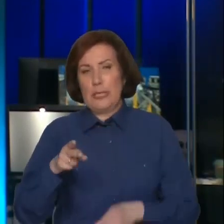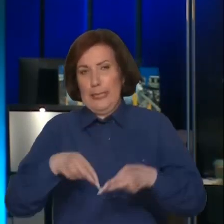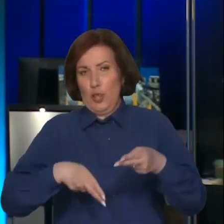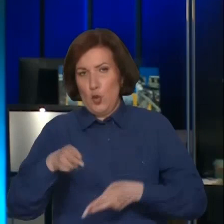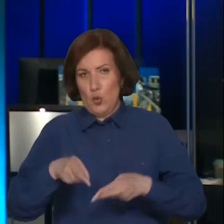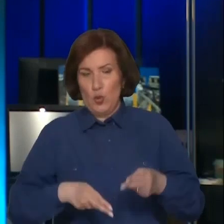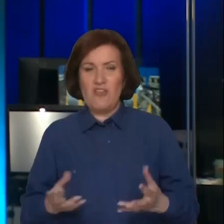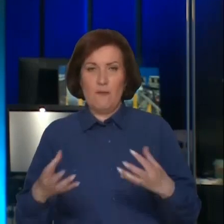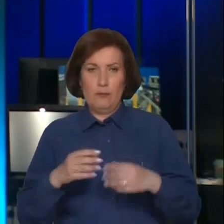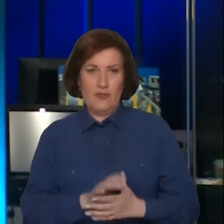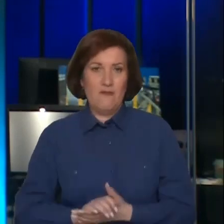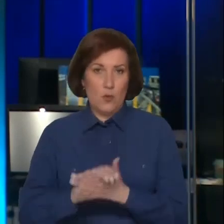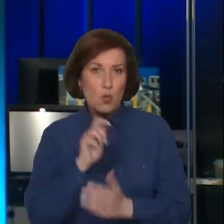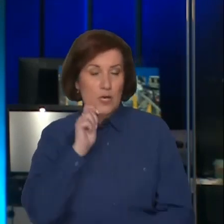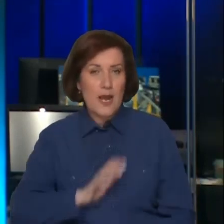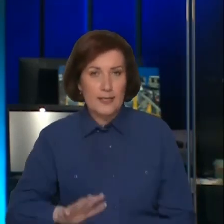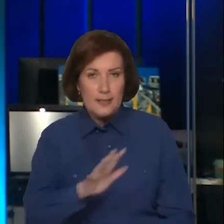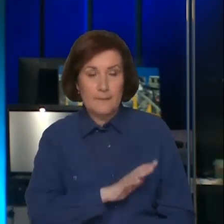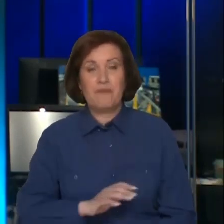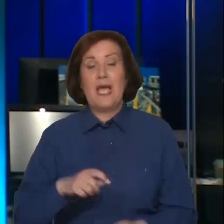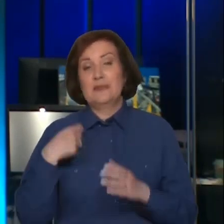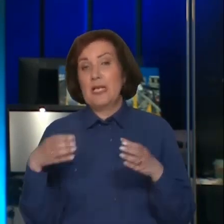рубців подали 20 постраждалих. Знімальна група Суспільного стала